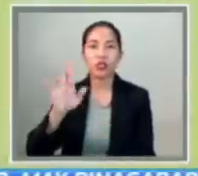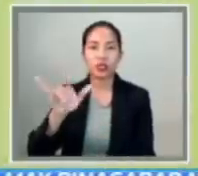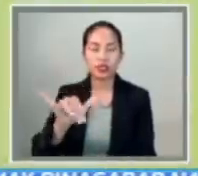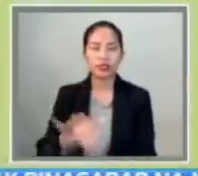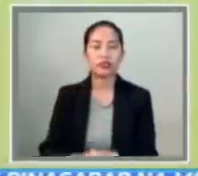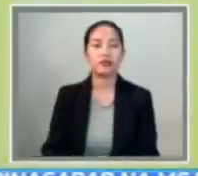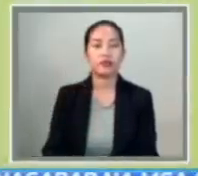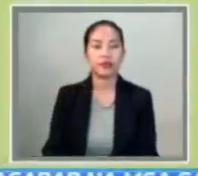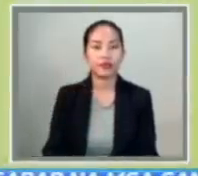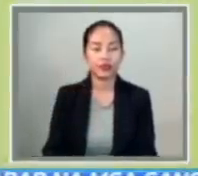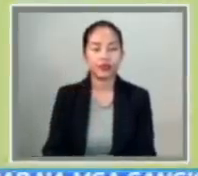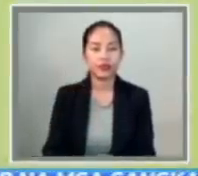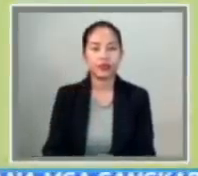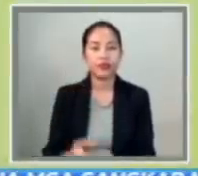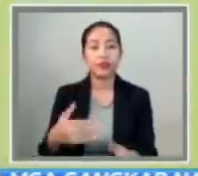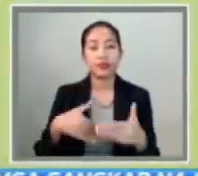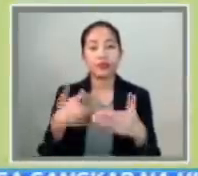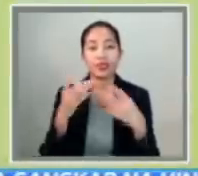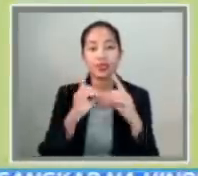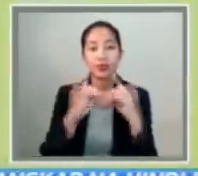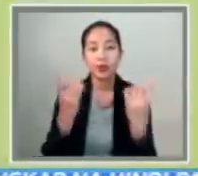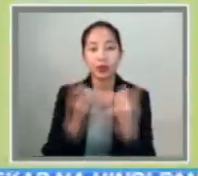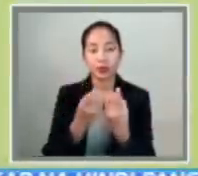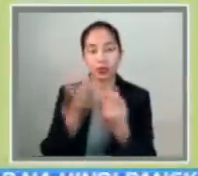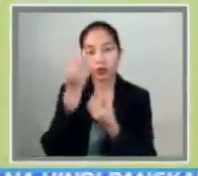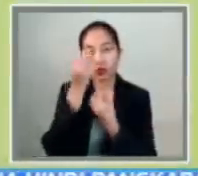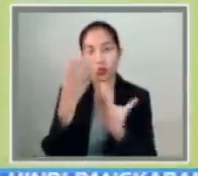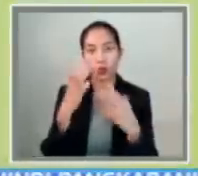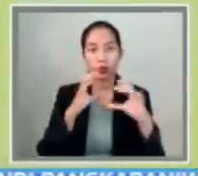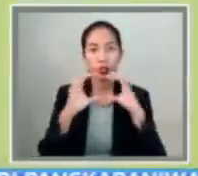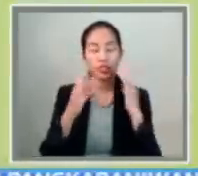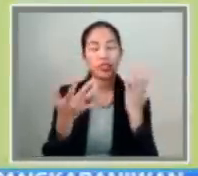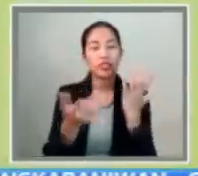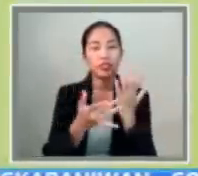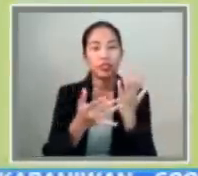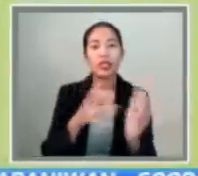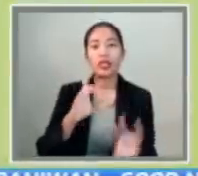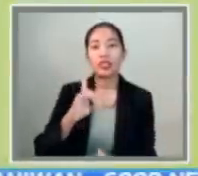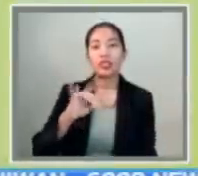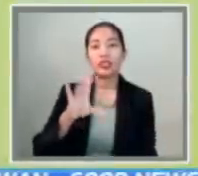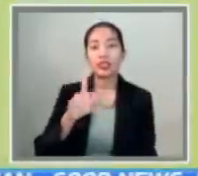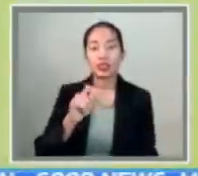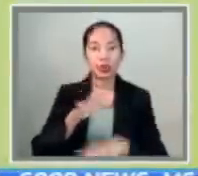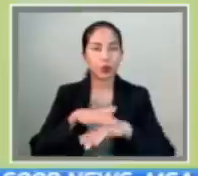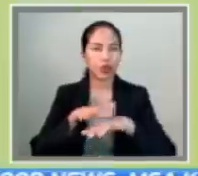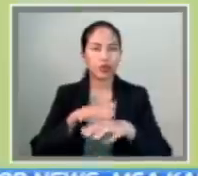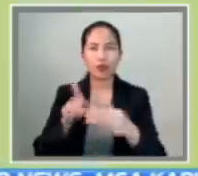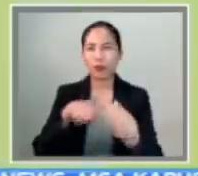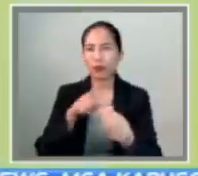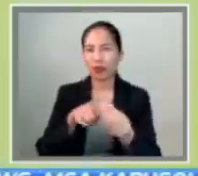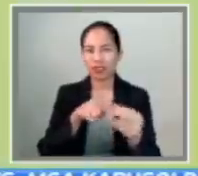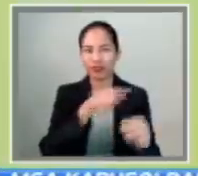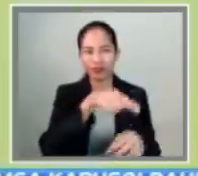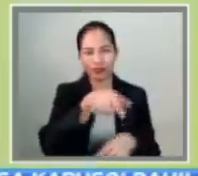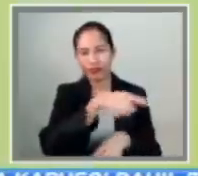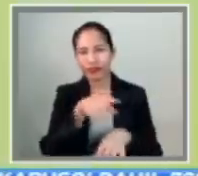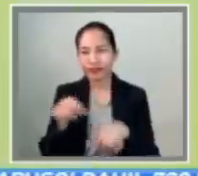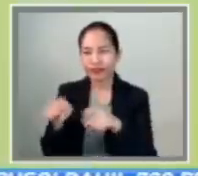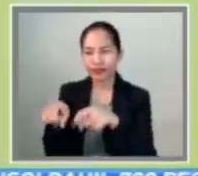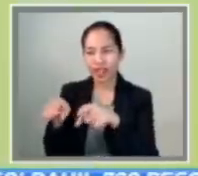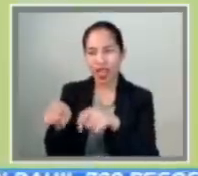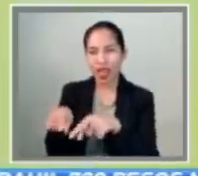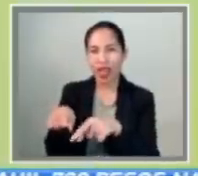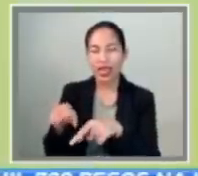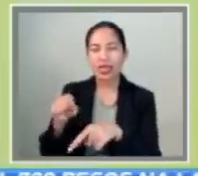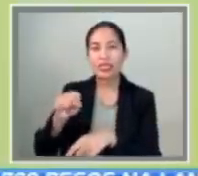Nagbabala ang Department of Information and Communications Technology laban po sa mga nagbebenta umano ng mga SIM card na pre-registered